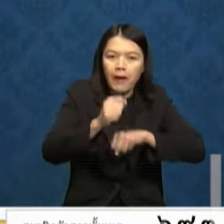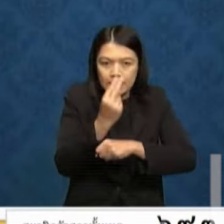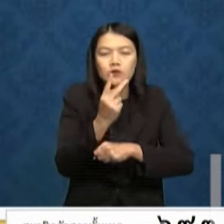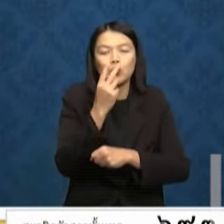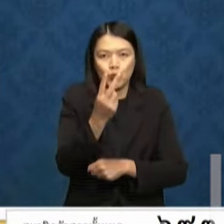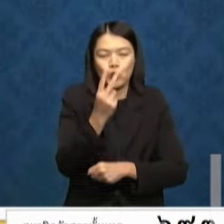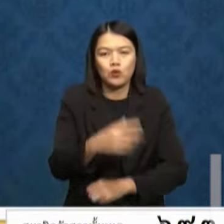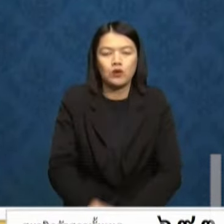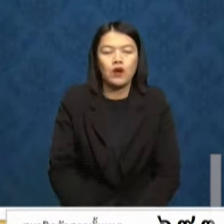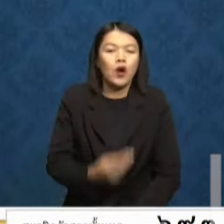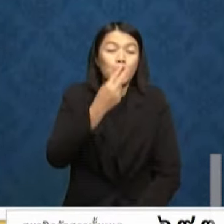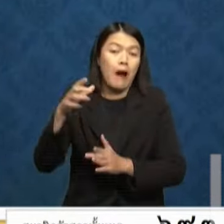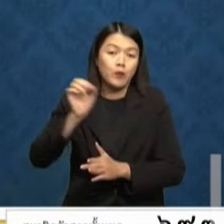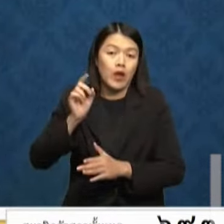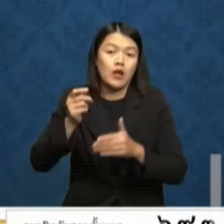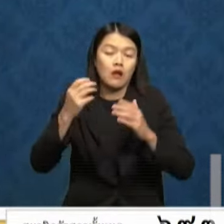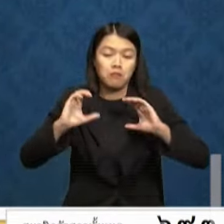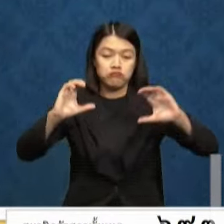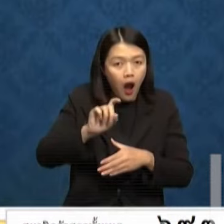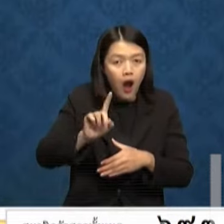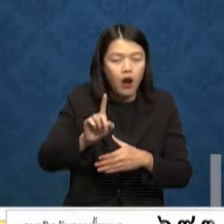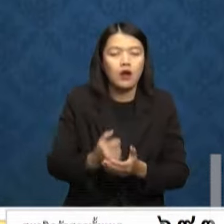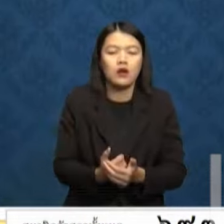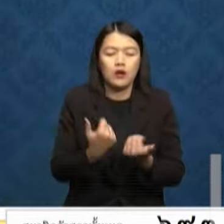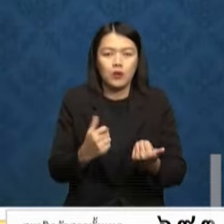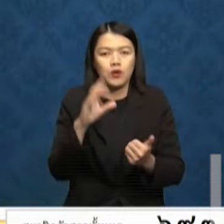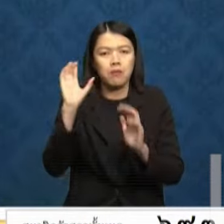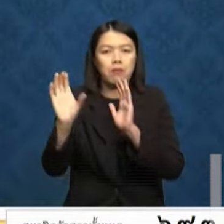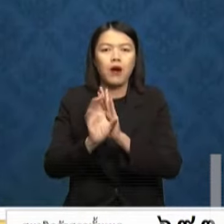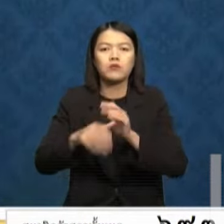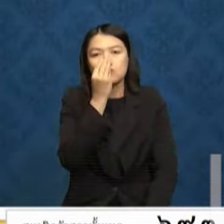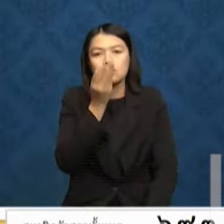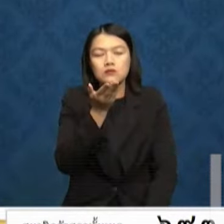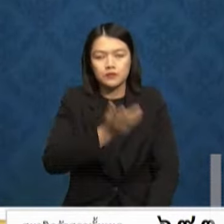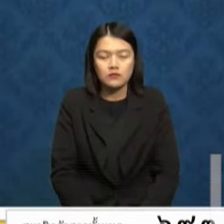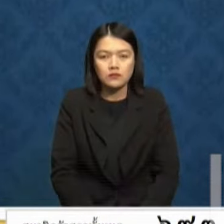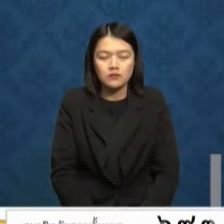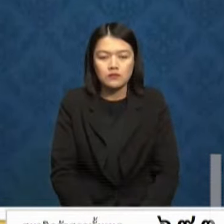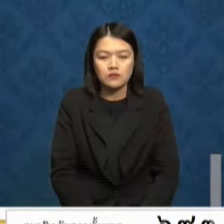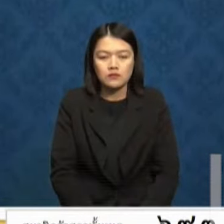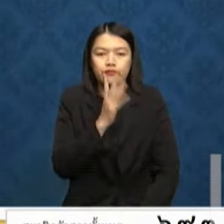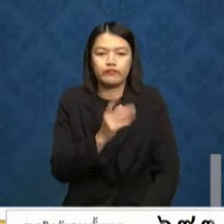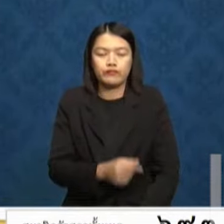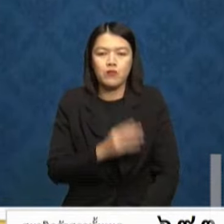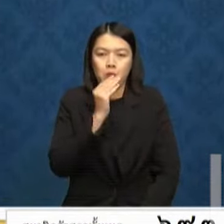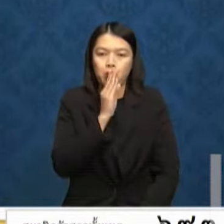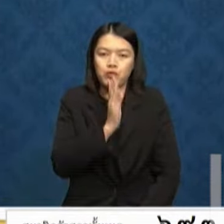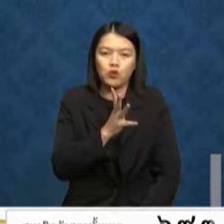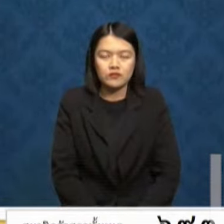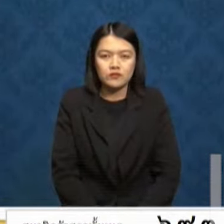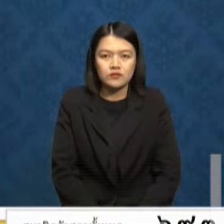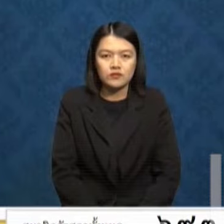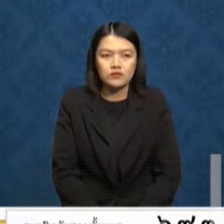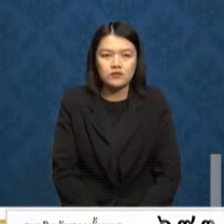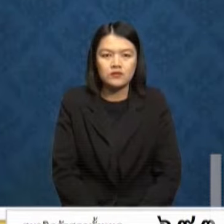จริงเมื่อมองที่มาของรัฐบาลตั้งรัฐบาลแล้ววันนี้ภาพที่ประชาชนเรับรู้ก็คือกระบะสัตว์มันมีที่ไหนครับ